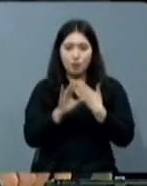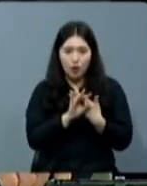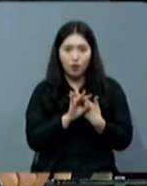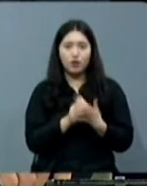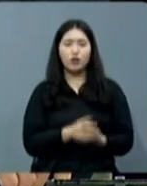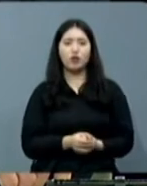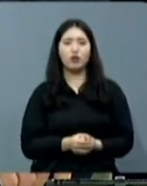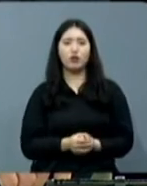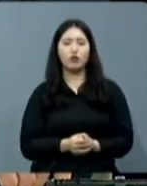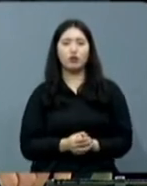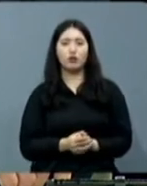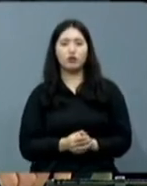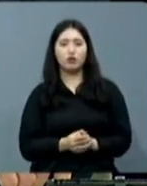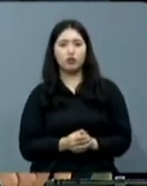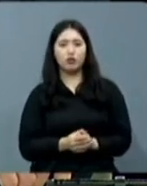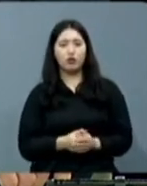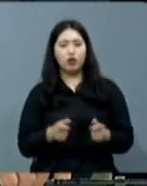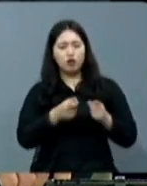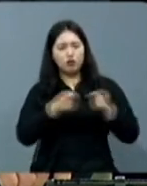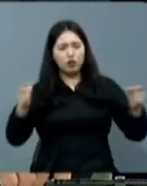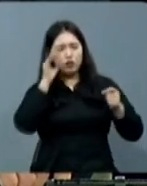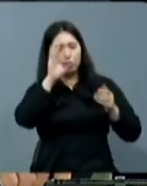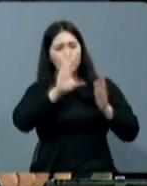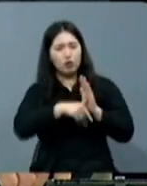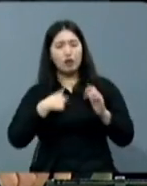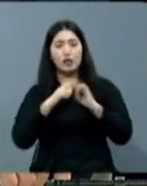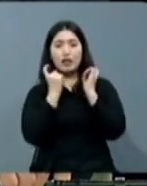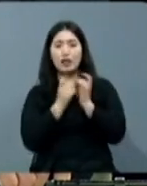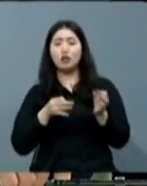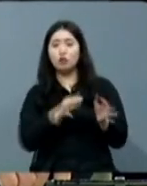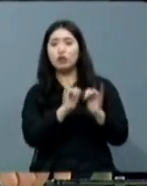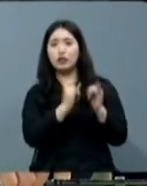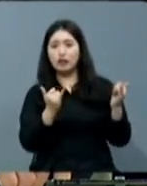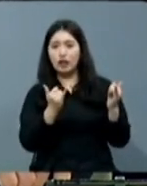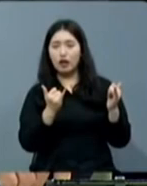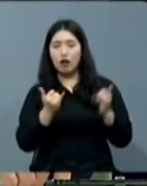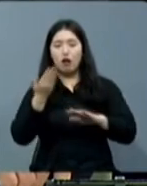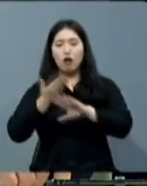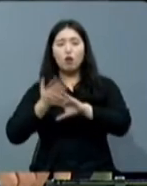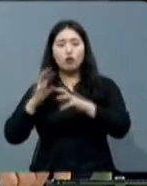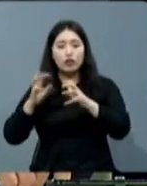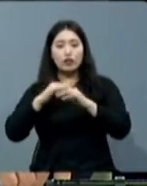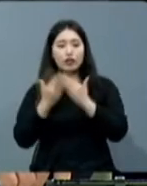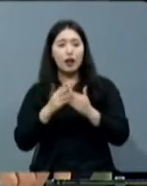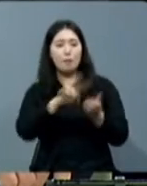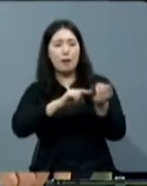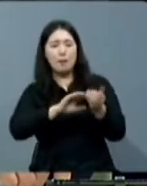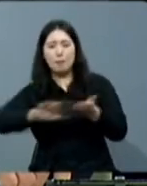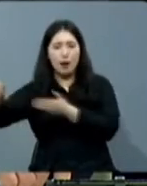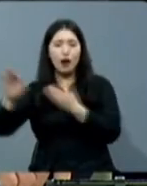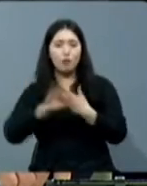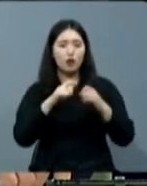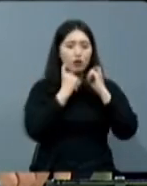그러면 이렇게 장기적으로 보면 개인 투자자들이 외국인들이 만약 빠져나가 버리면 네.